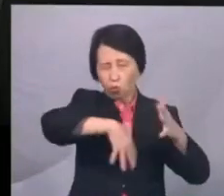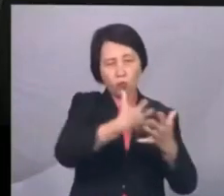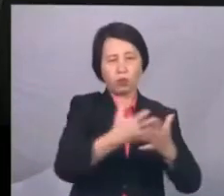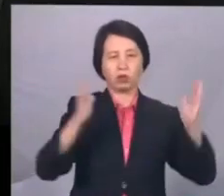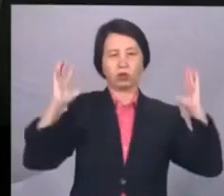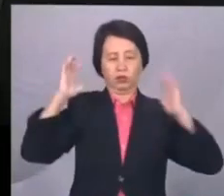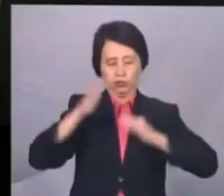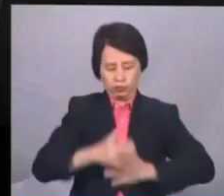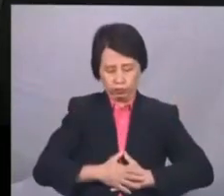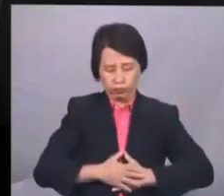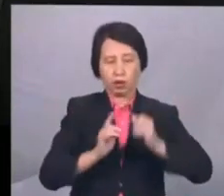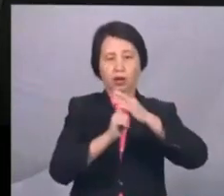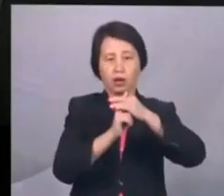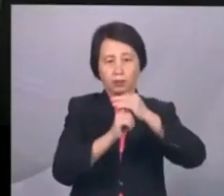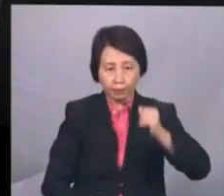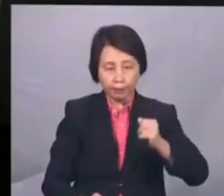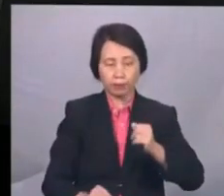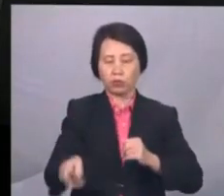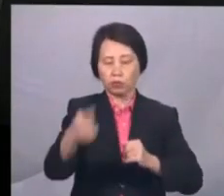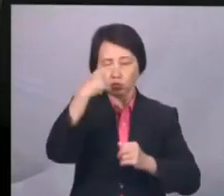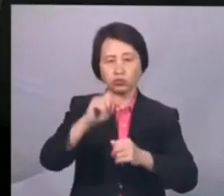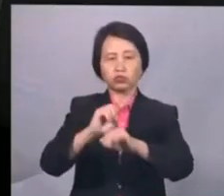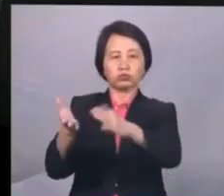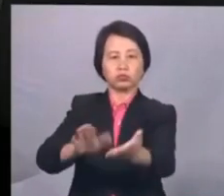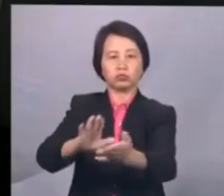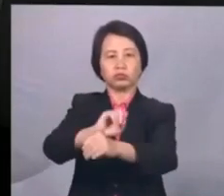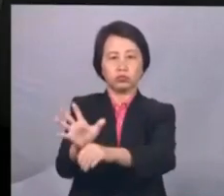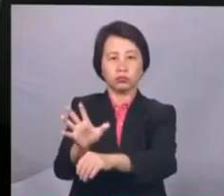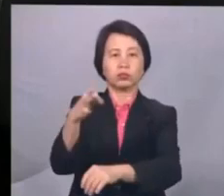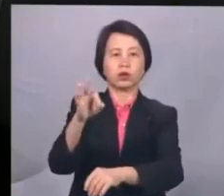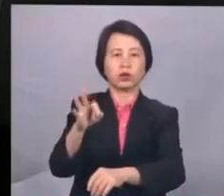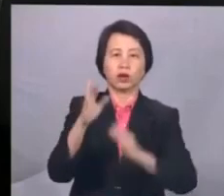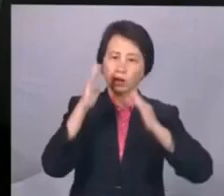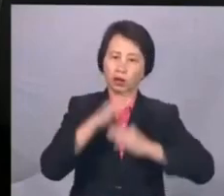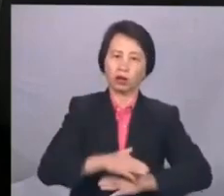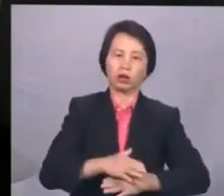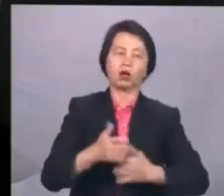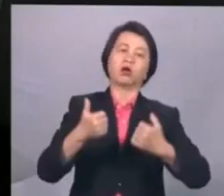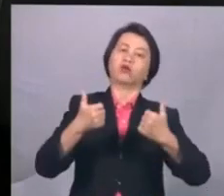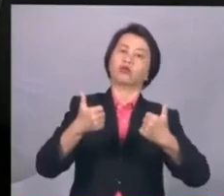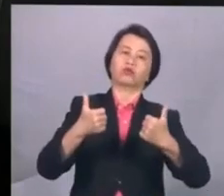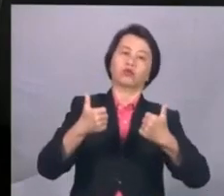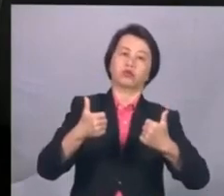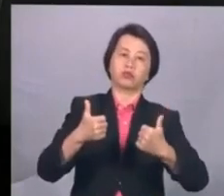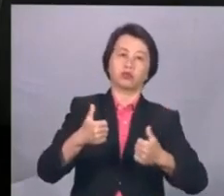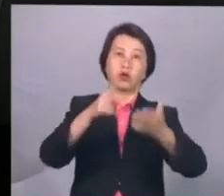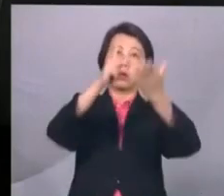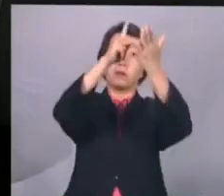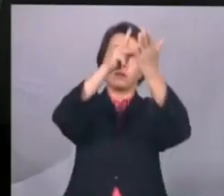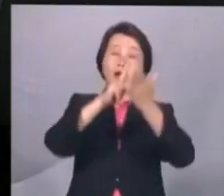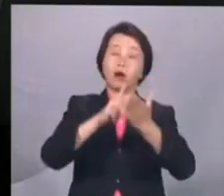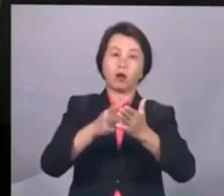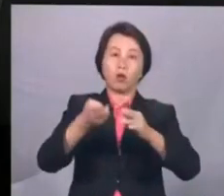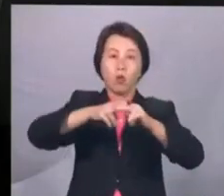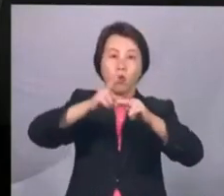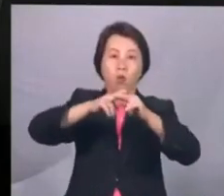lahir untuk jenazah Simpati Masya Allah file-nya